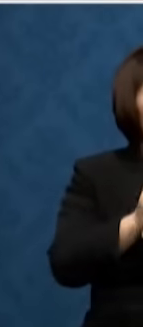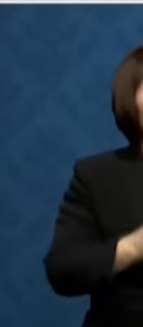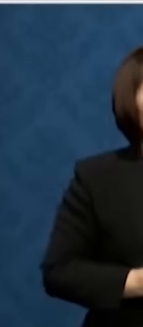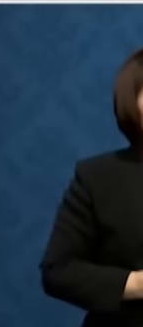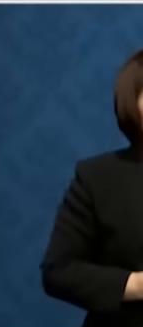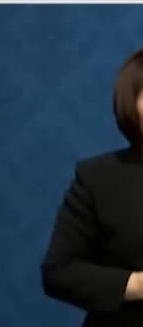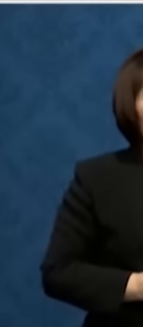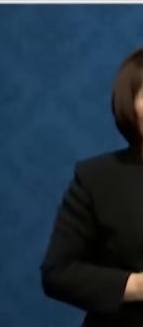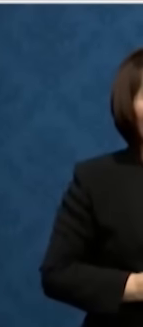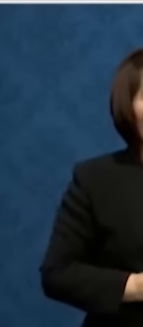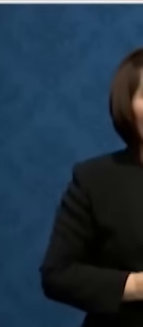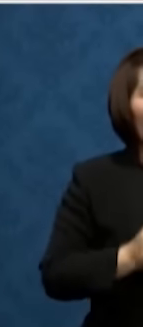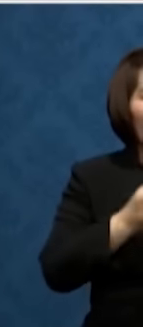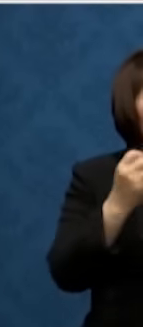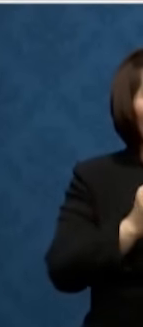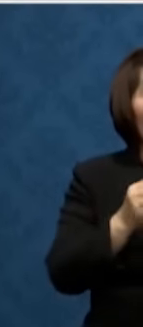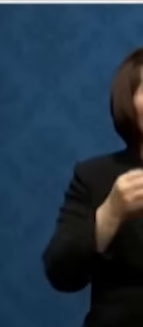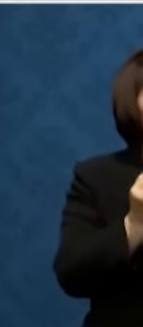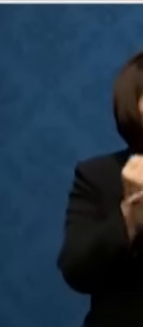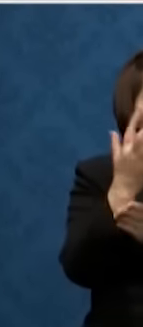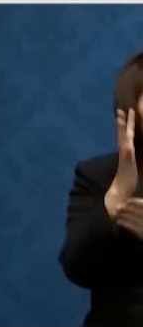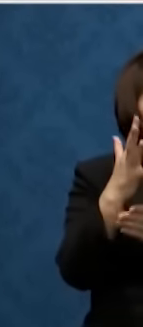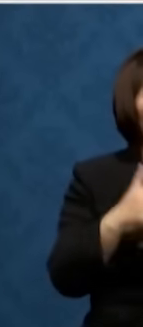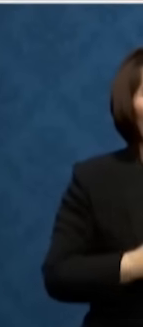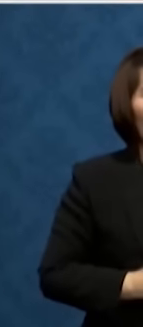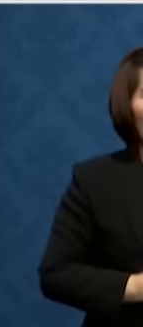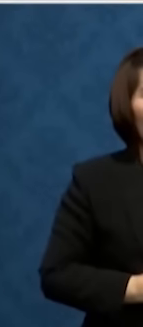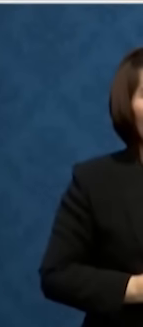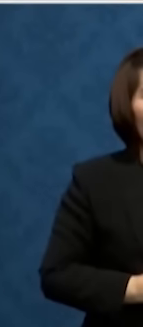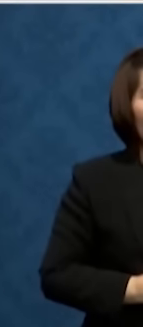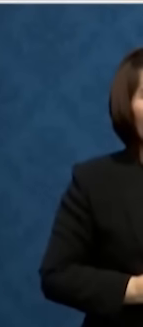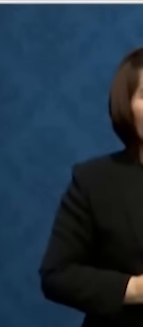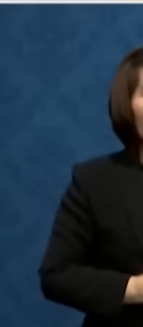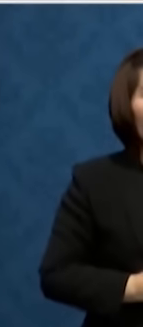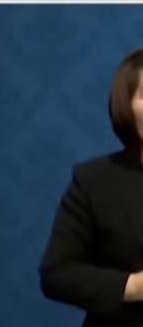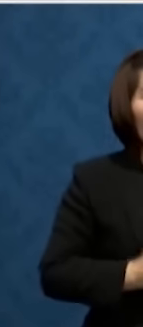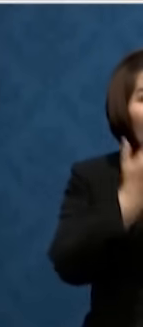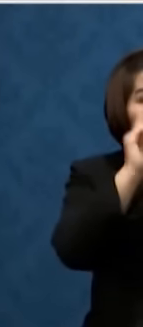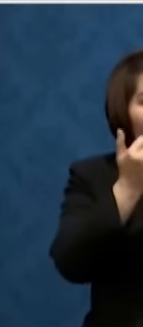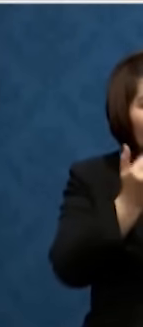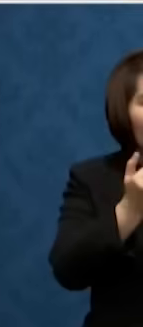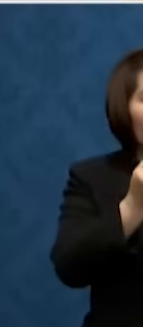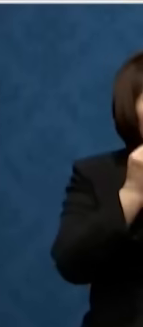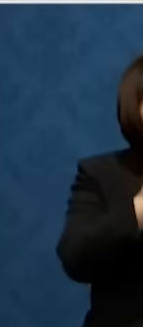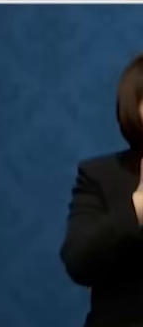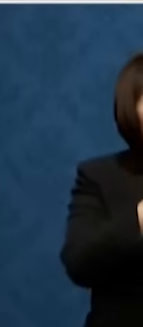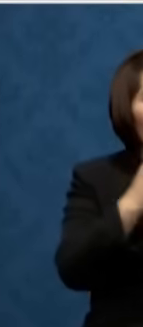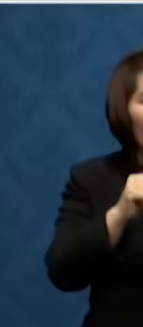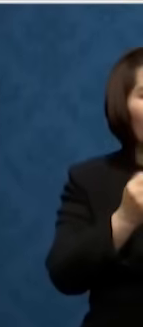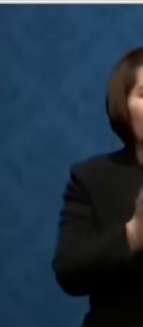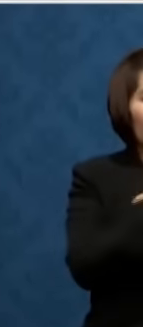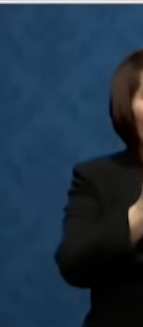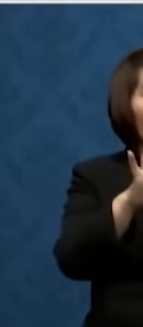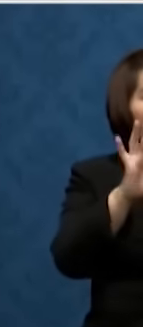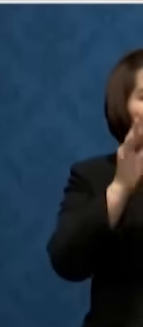เป็นการดำเนินการที่ไม่ถูกต้องครับและเรากำลังดำเนินการในเรื่องของการเลือกบุคคลที่มีความเหมาะสมซึ่ง